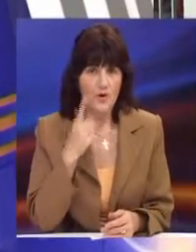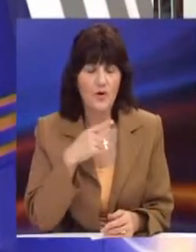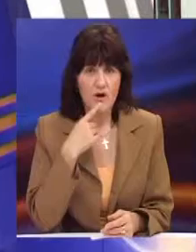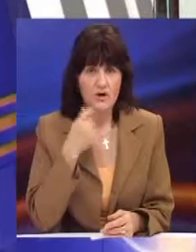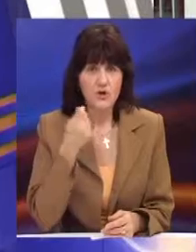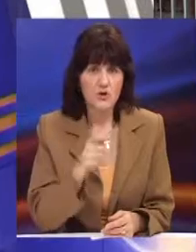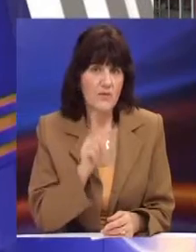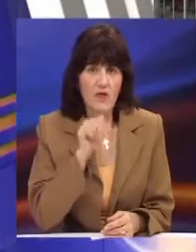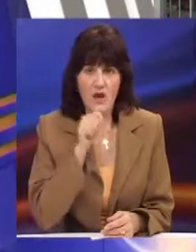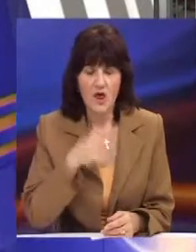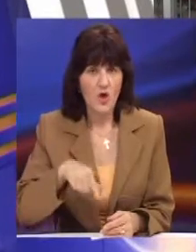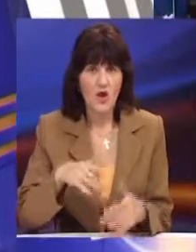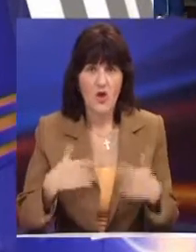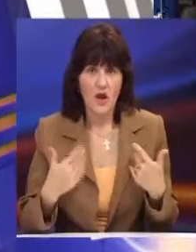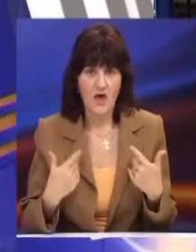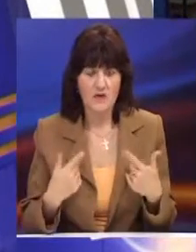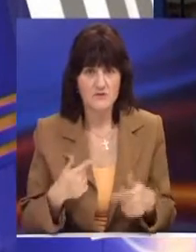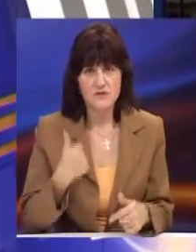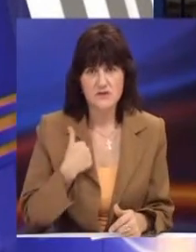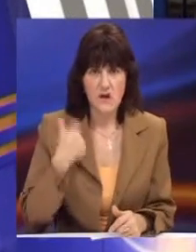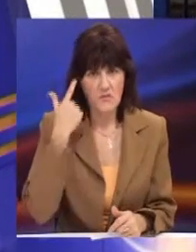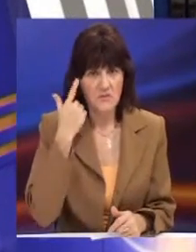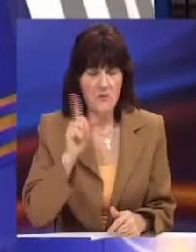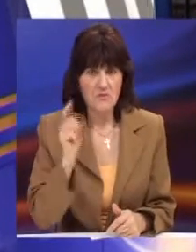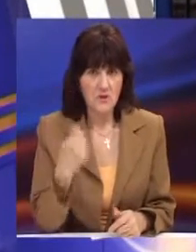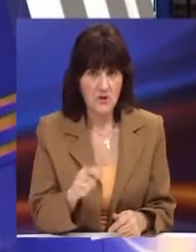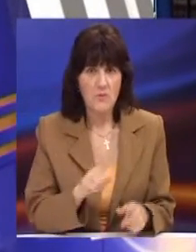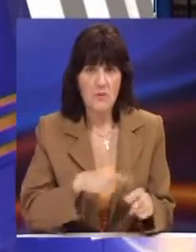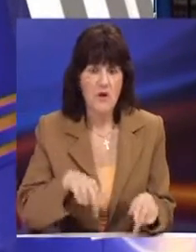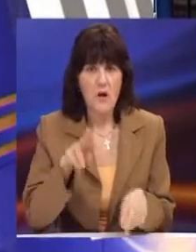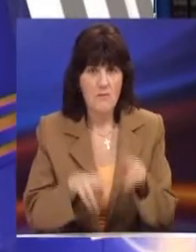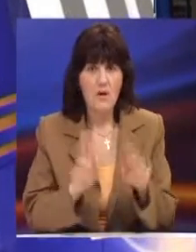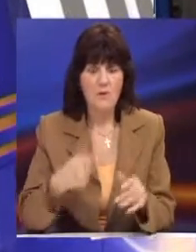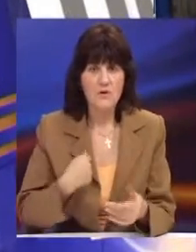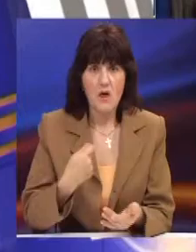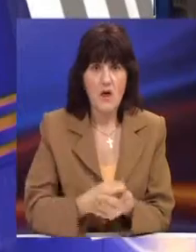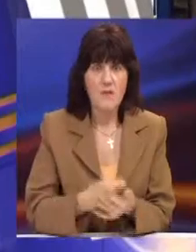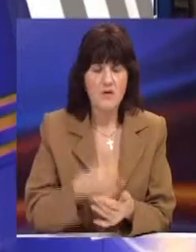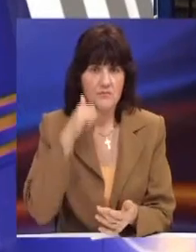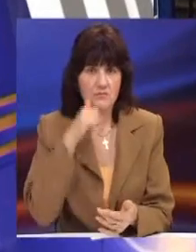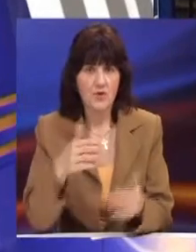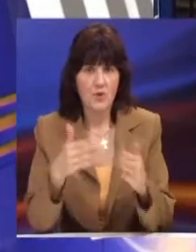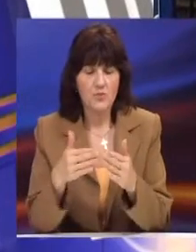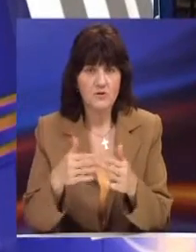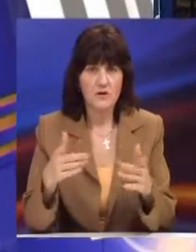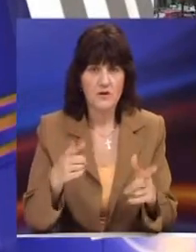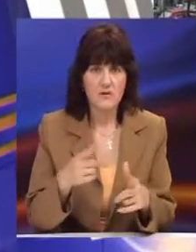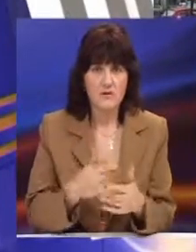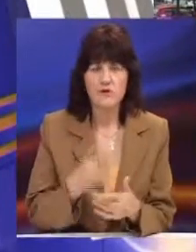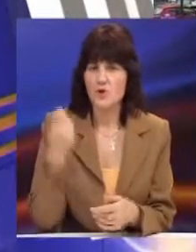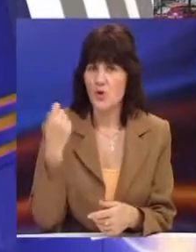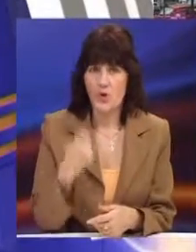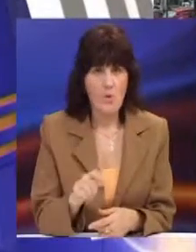kukaju da je skup i neće niko se vozi taksi. Ja mislim da taksi nije skup i da svako nekada može da priušti sebi za taksi da se doveze do kuće iz grada.